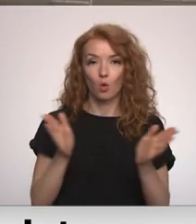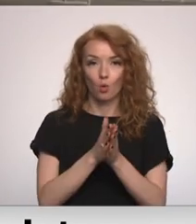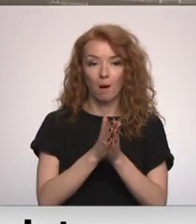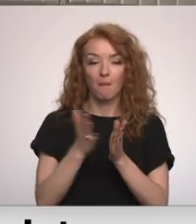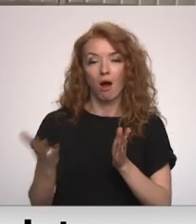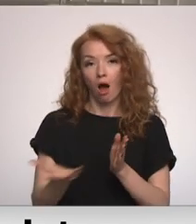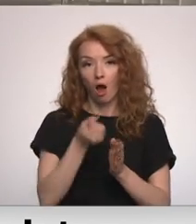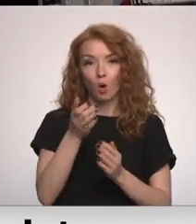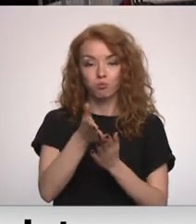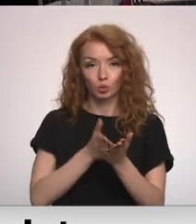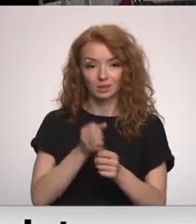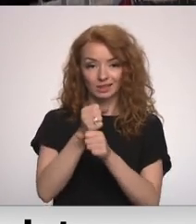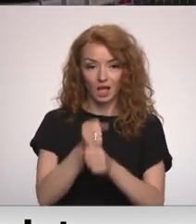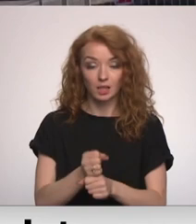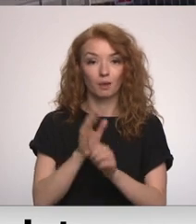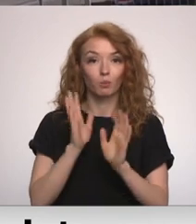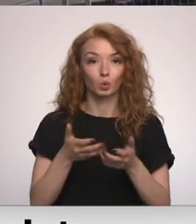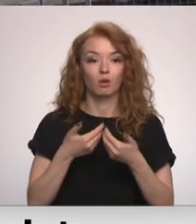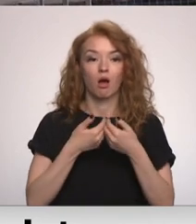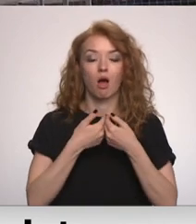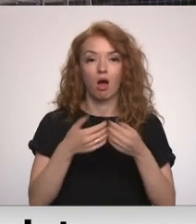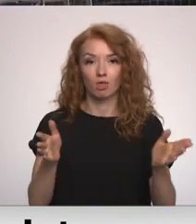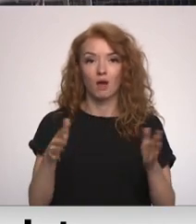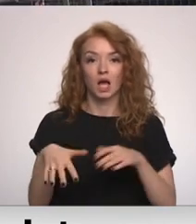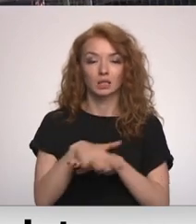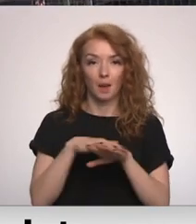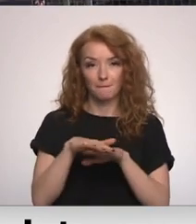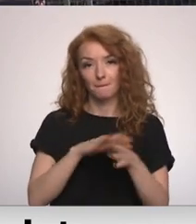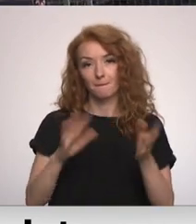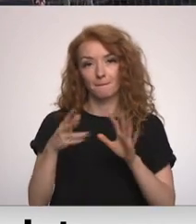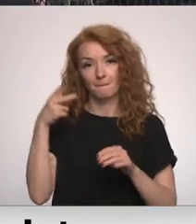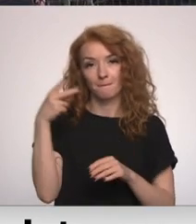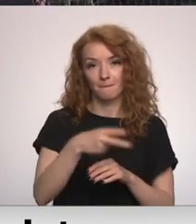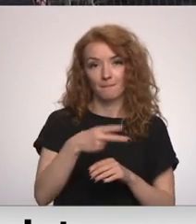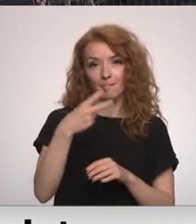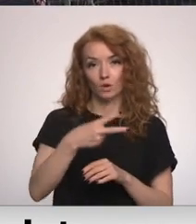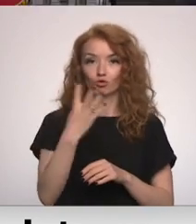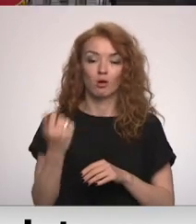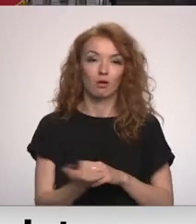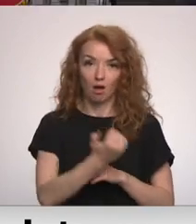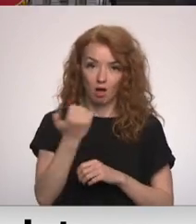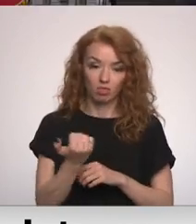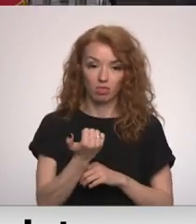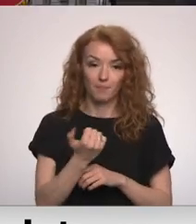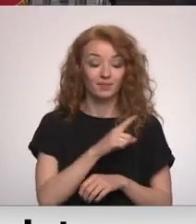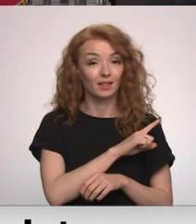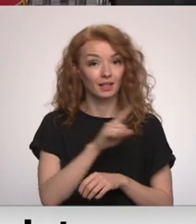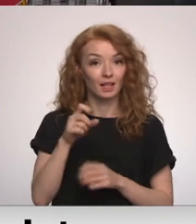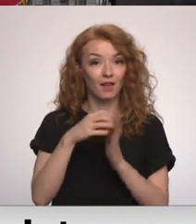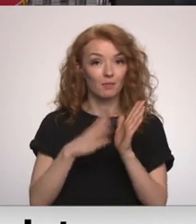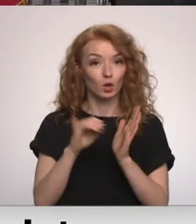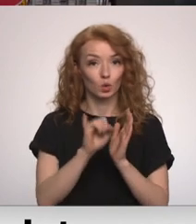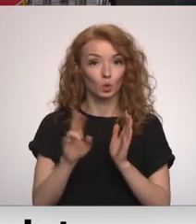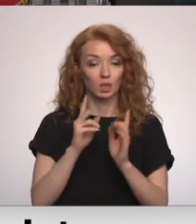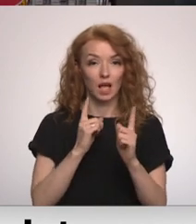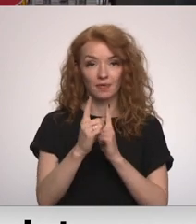pusi stacijas tā tiks atvērta sabiedrībai apmēram 2024. Gadā. Līdz 19. jūnijam